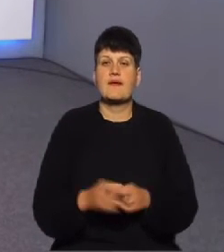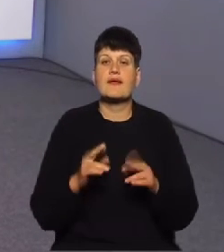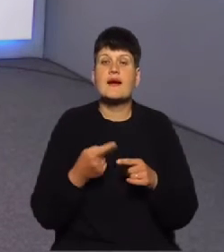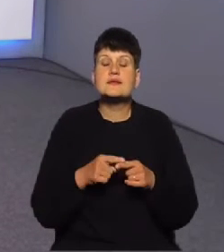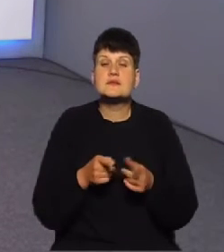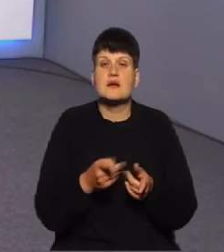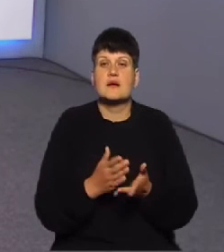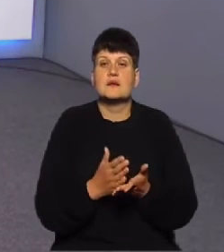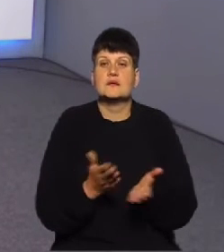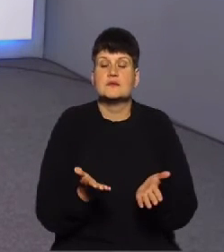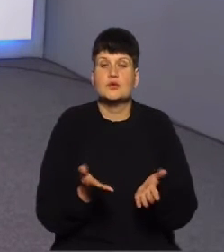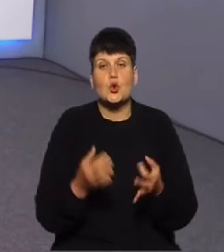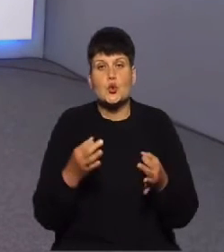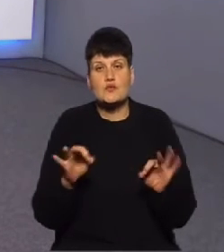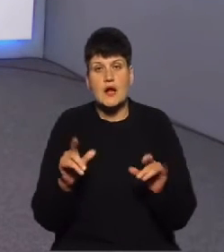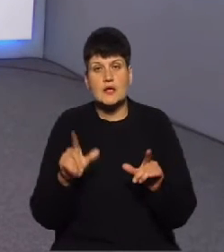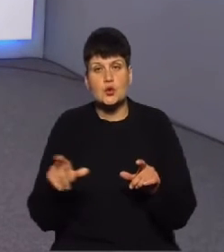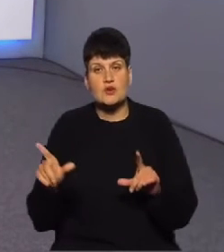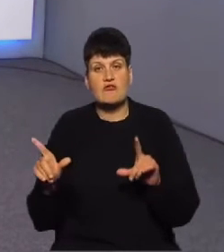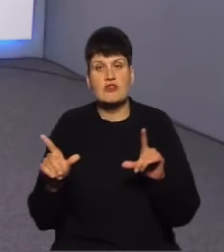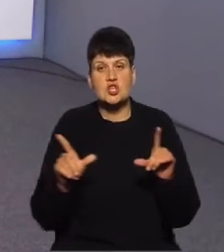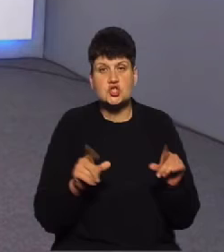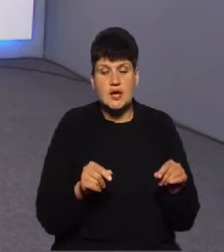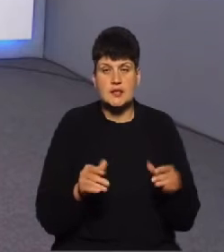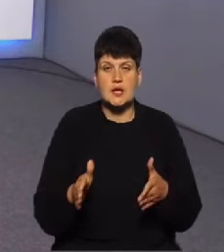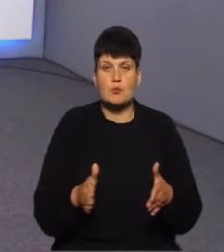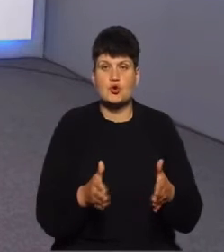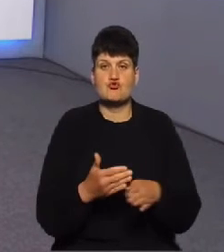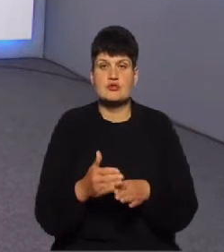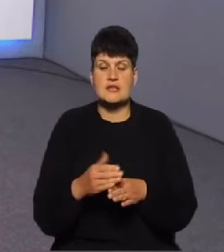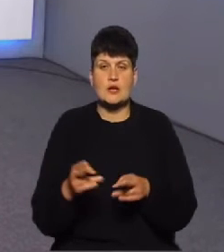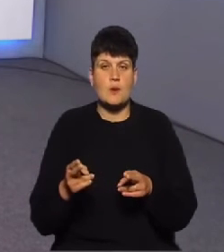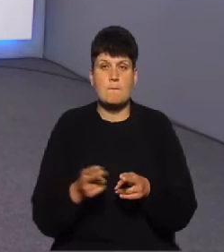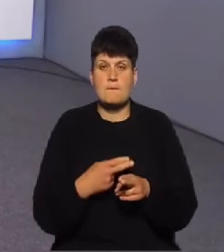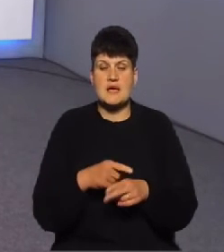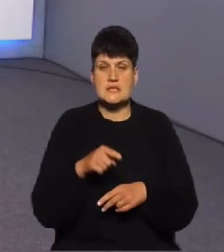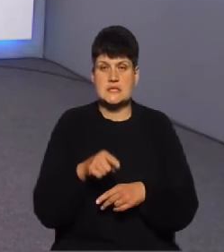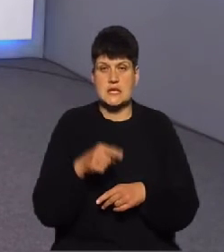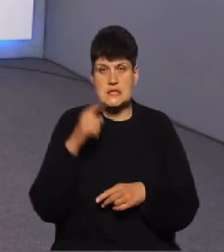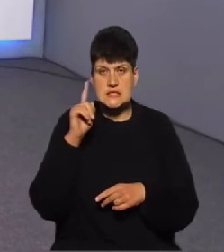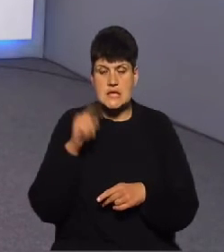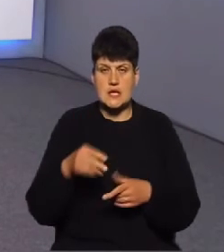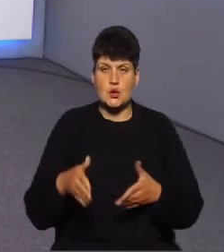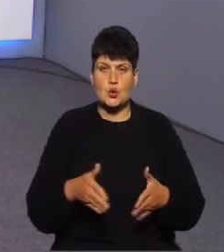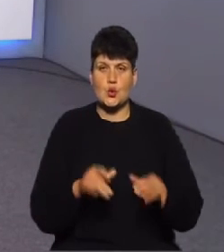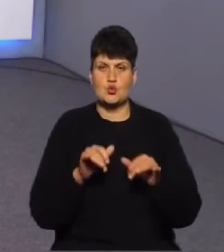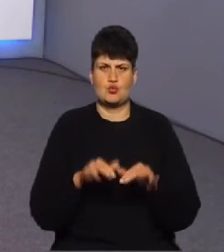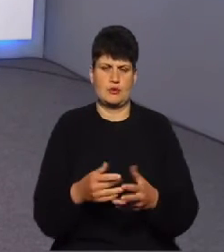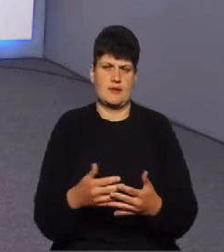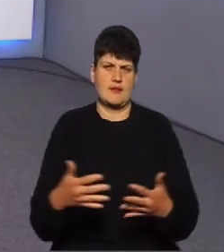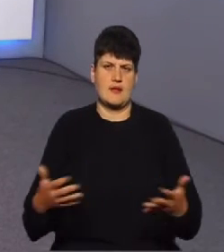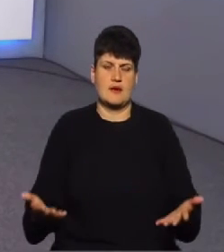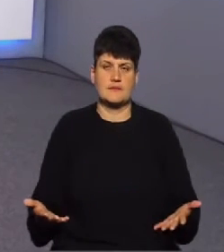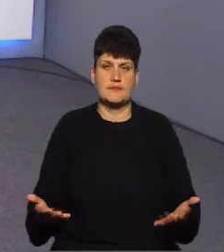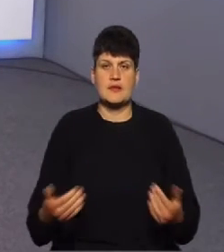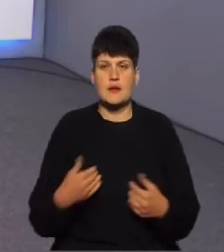чи дозволяти людям виїжджати на проїжджу частину без якихось оцих знань, правил дорожнього руху і так далі? Ну, на мою думку,